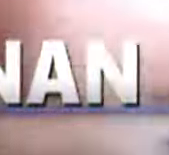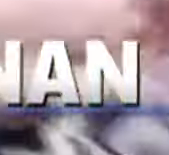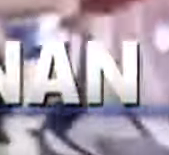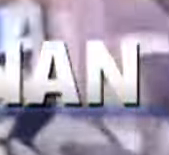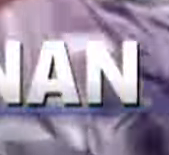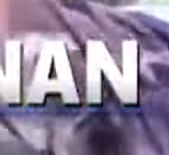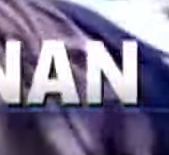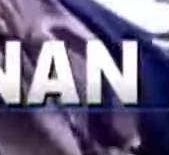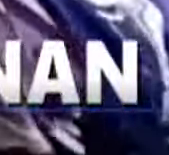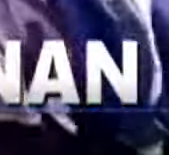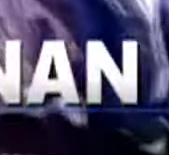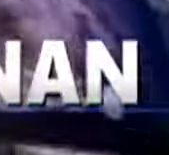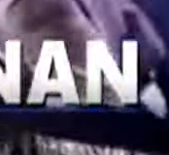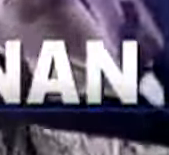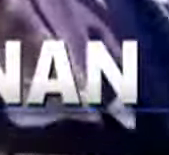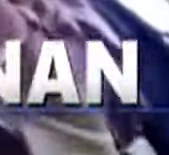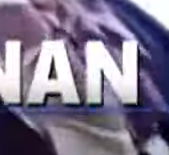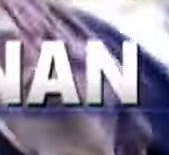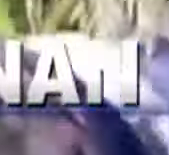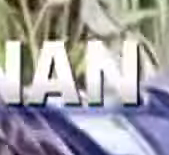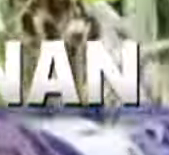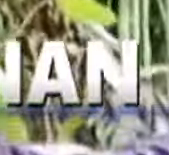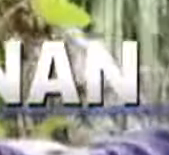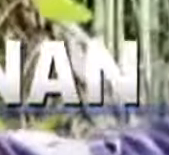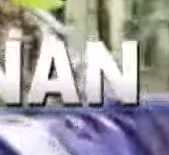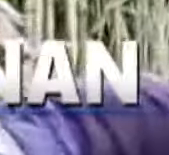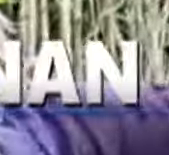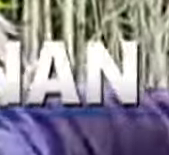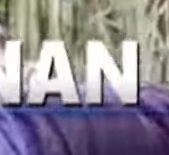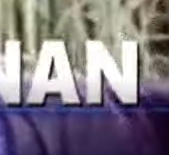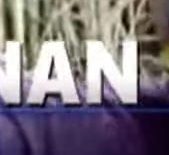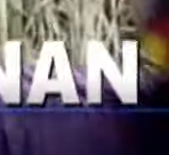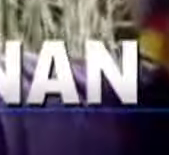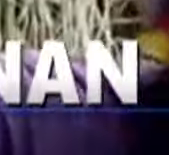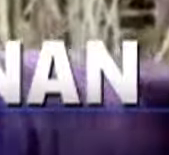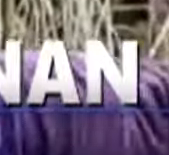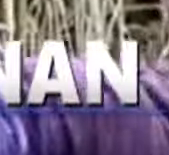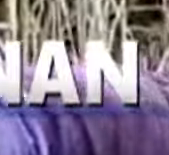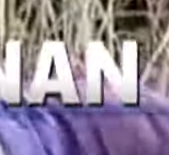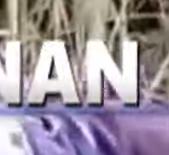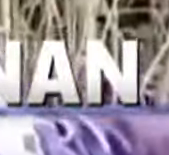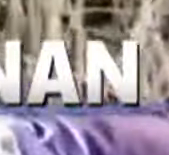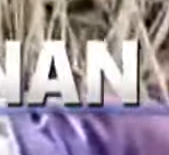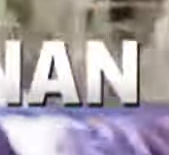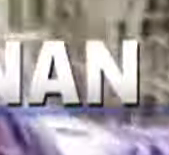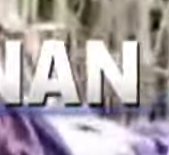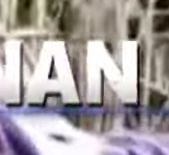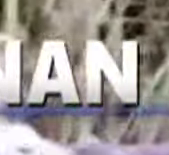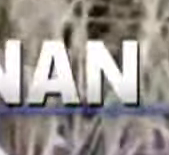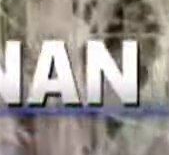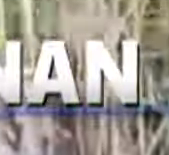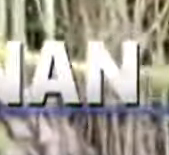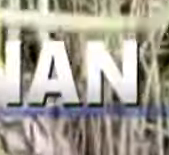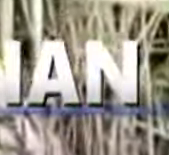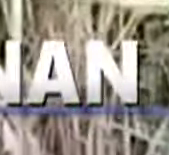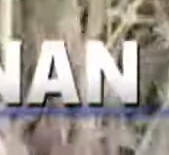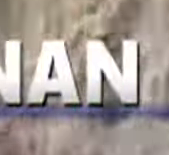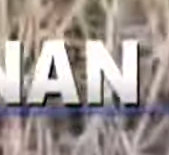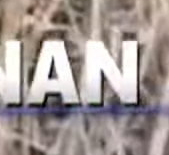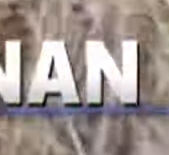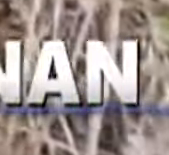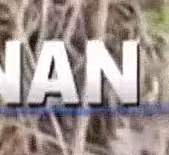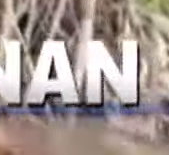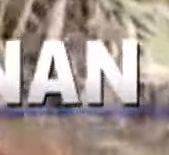susunod mga vlogger na dinakma at pinagkatuwaan ang mga tar para sa kanilang video pinaiimbestigahan